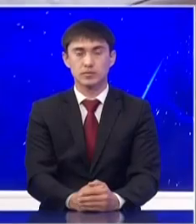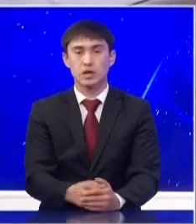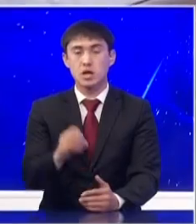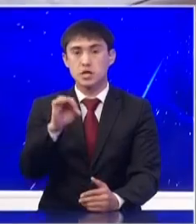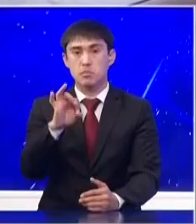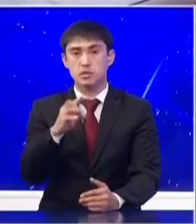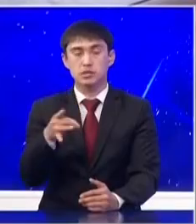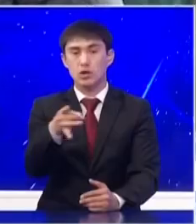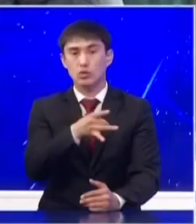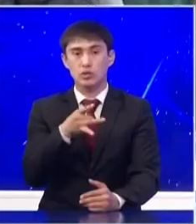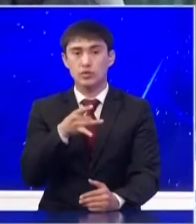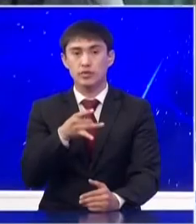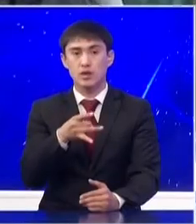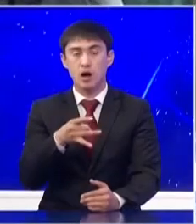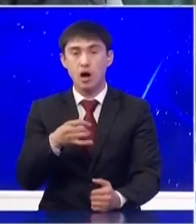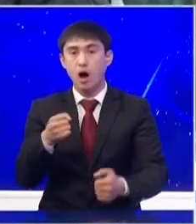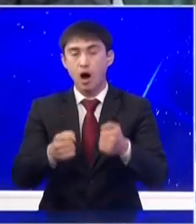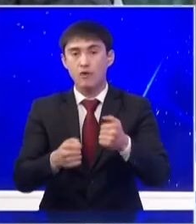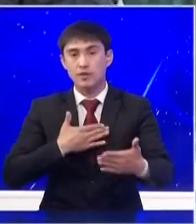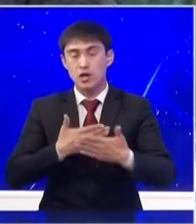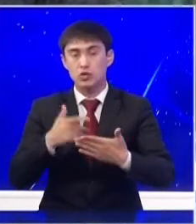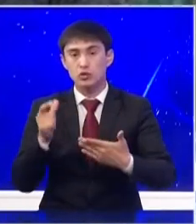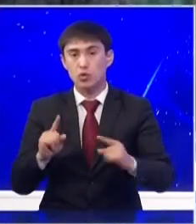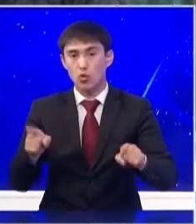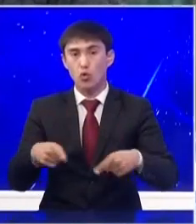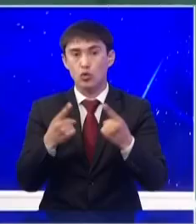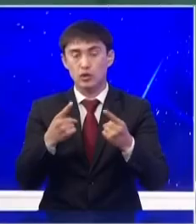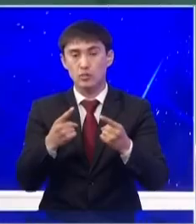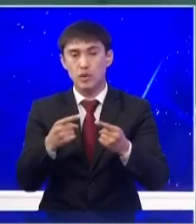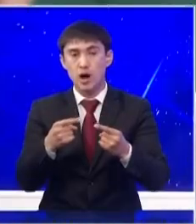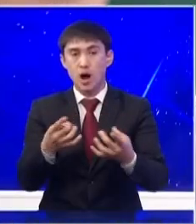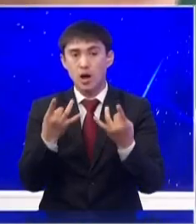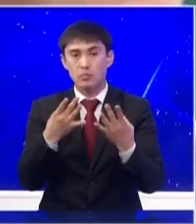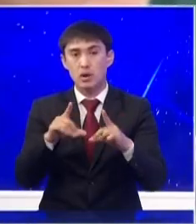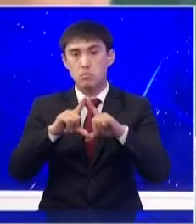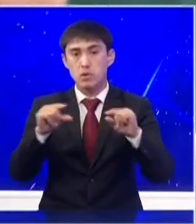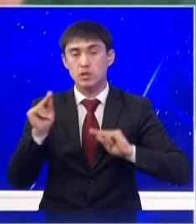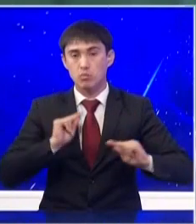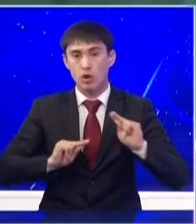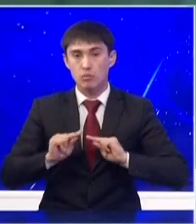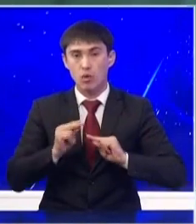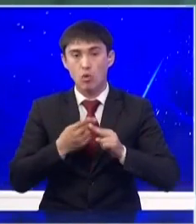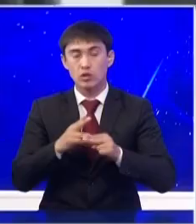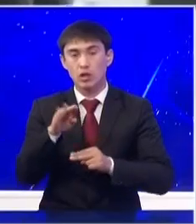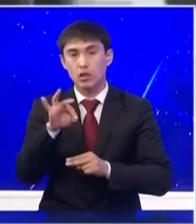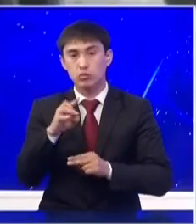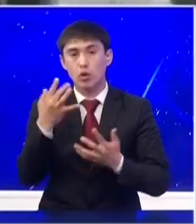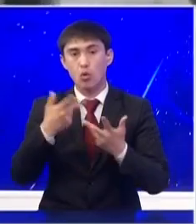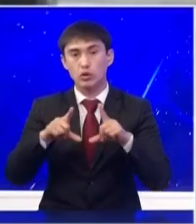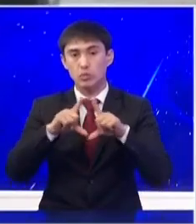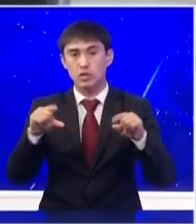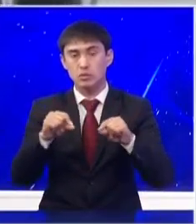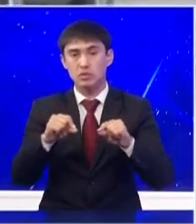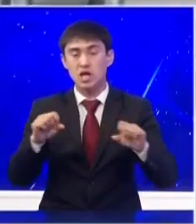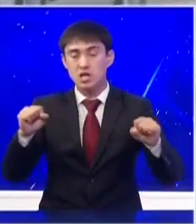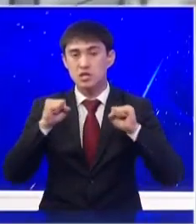Еңбекшіқазақ ауданындағы авто еріктілер клубының құрылуына ұйытқы болған қарапайым мектеп мұғалімі. Ол Талдыбұлақ орта мектебінде